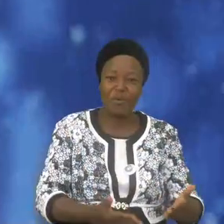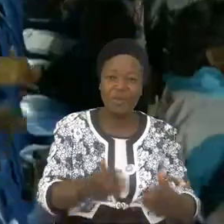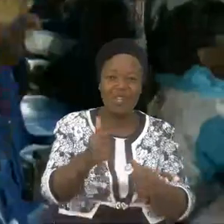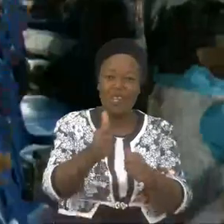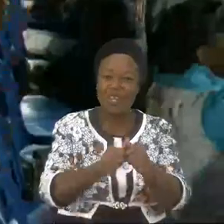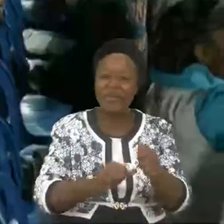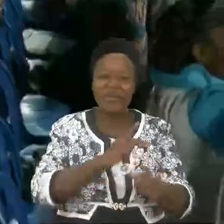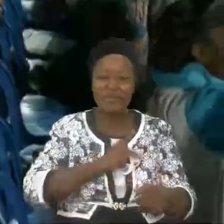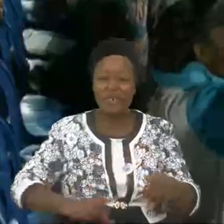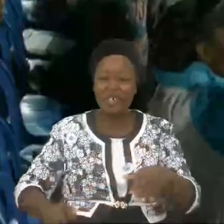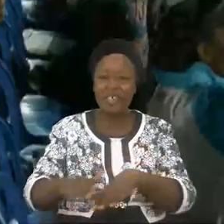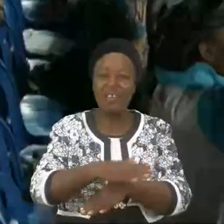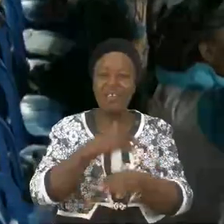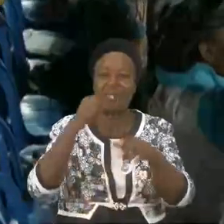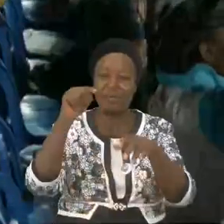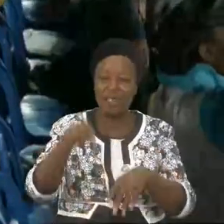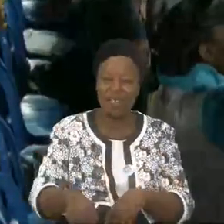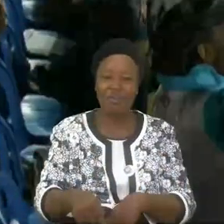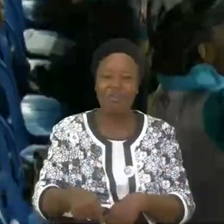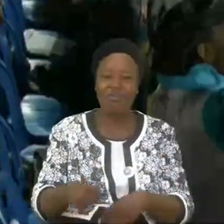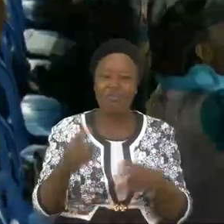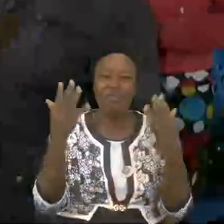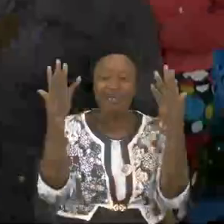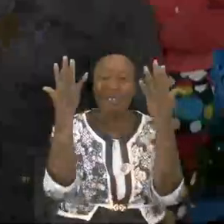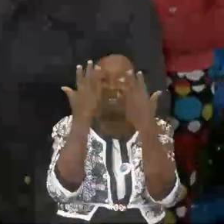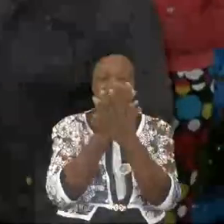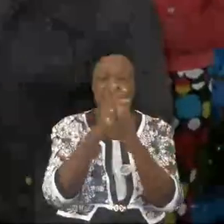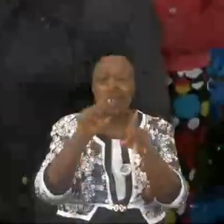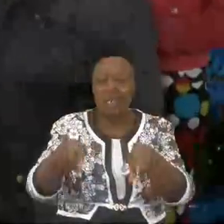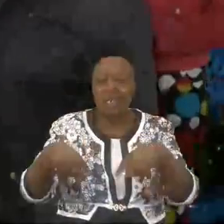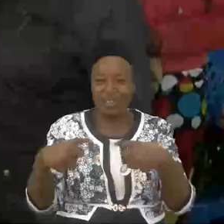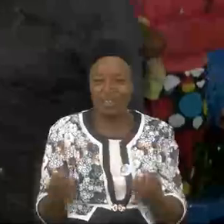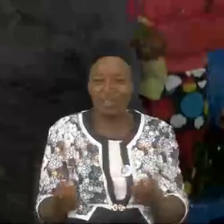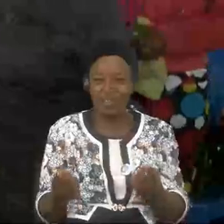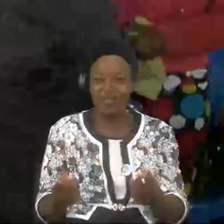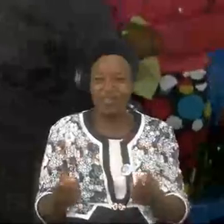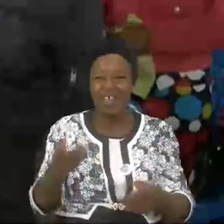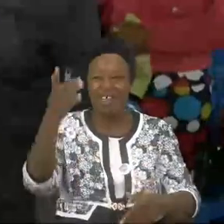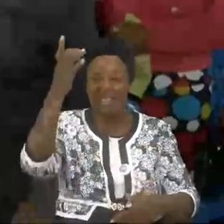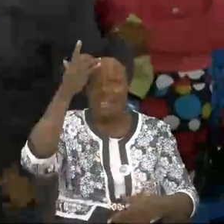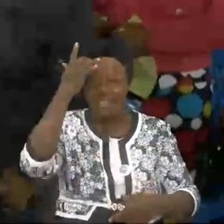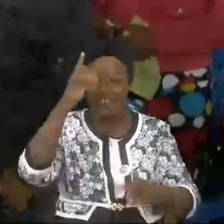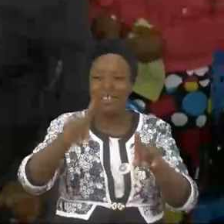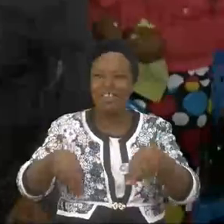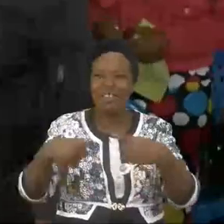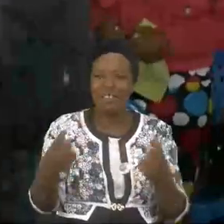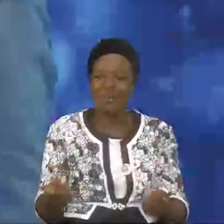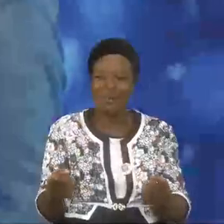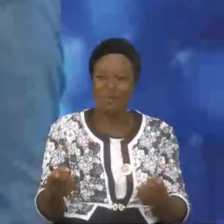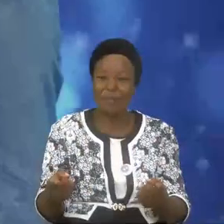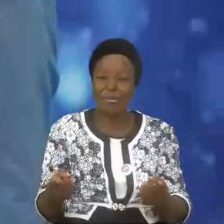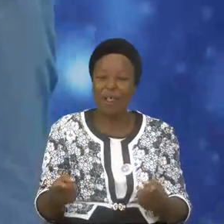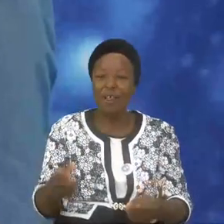Il a fait tomber tout le royaume. Les ténèbres parties, les maladies